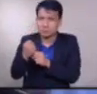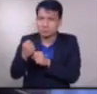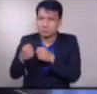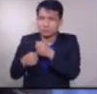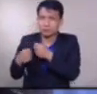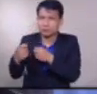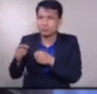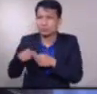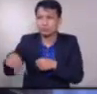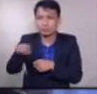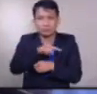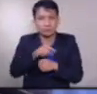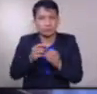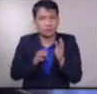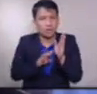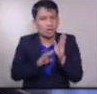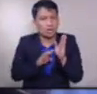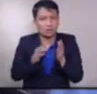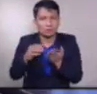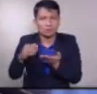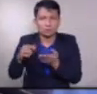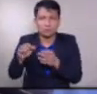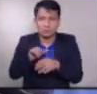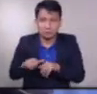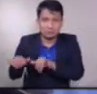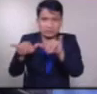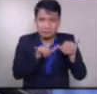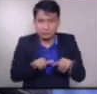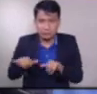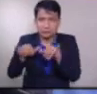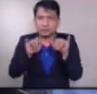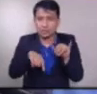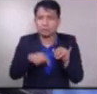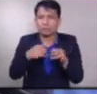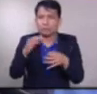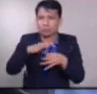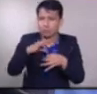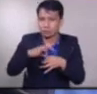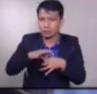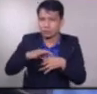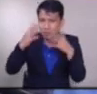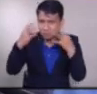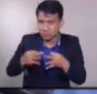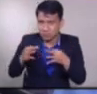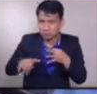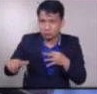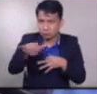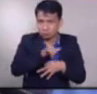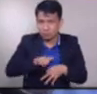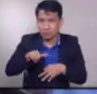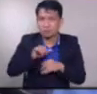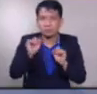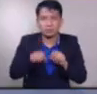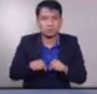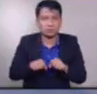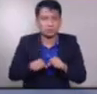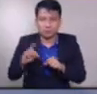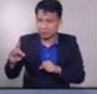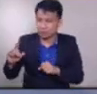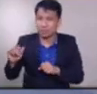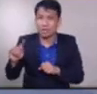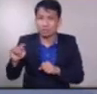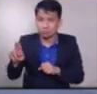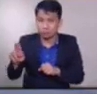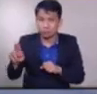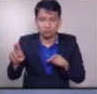our black voting. Yung black voting, kung kausap namin ang dato, possibility are na isang dato at the community